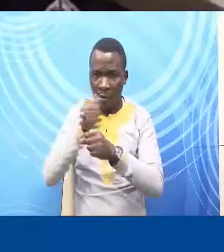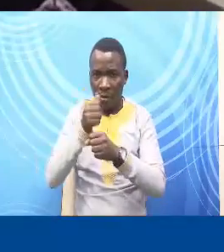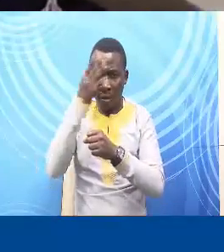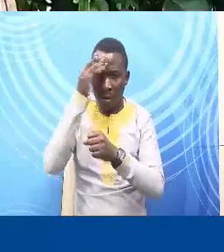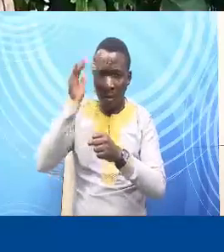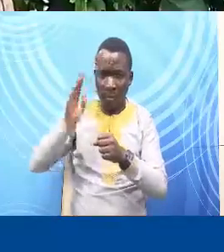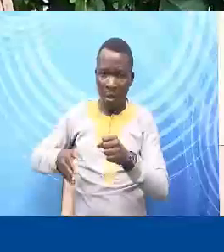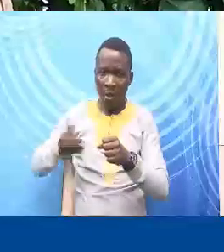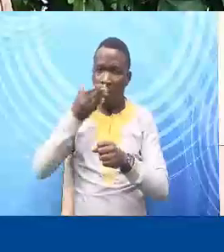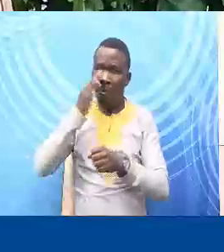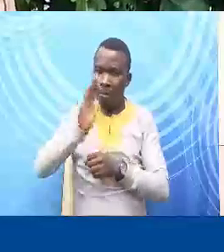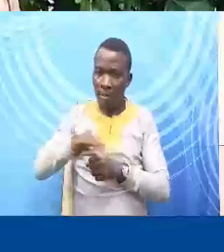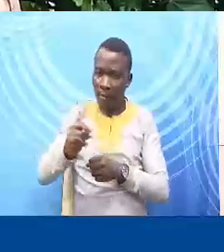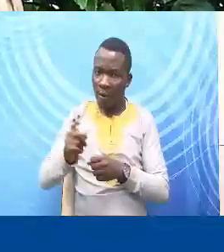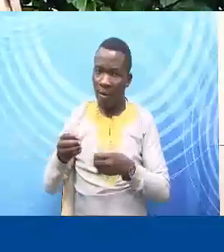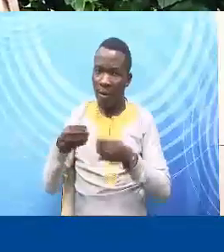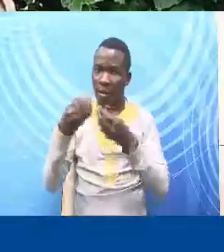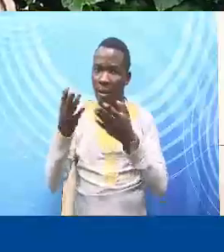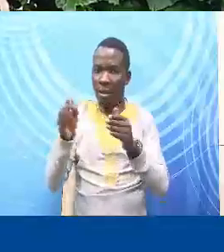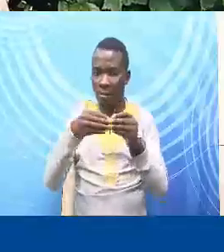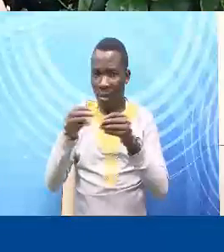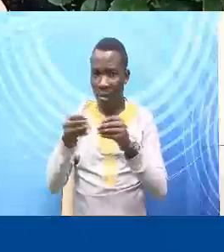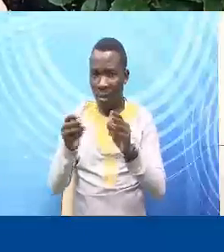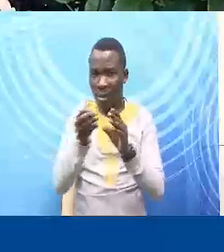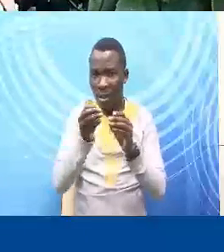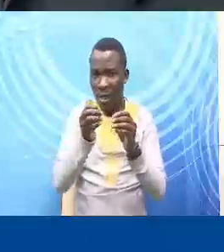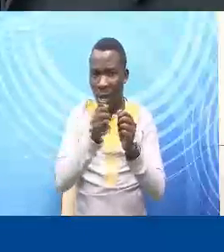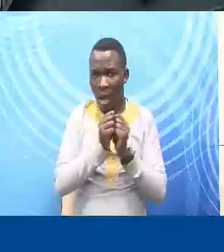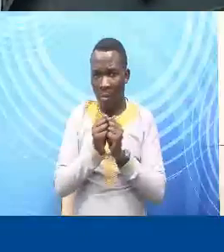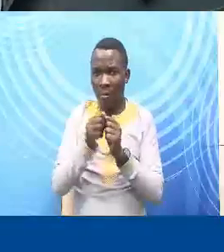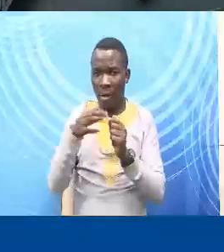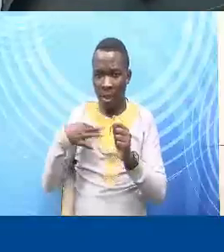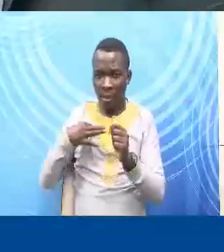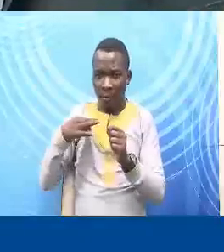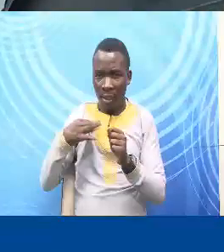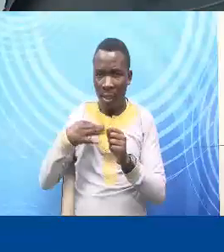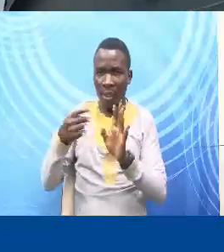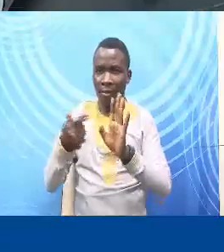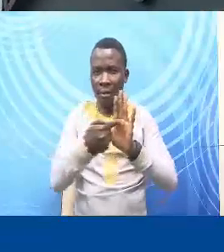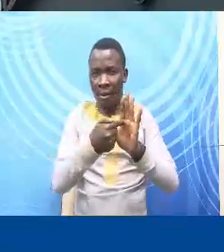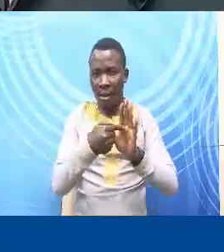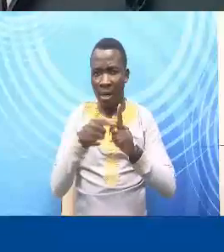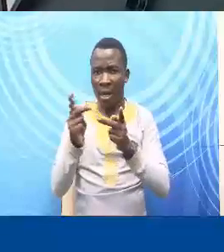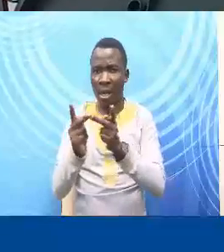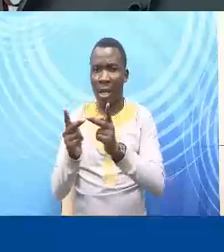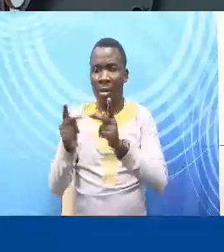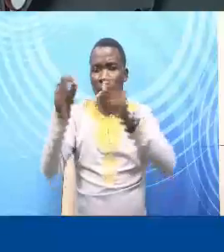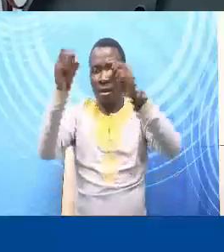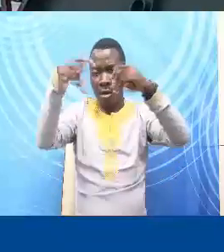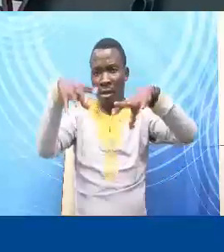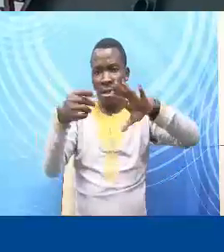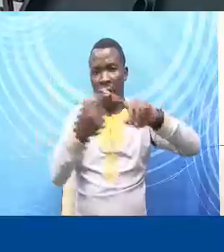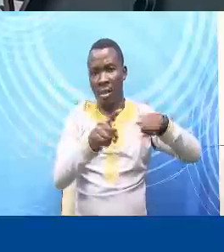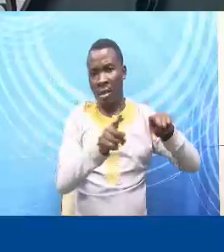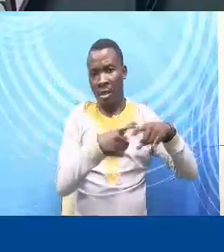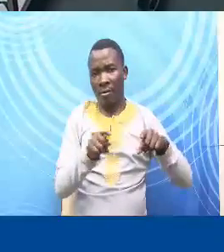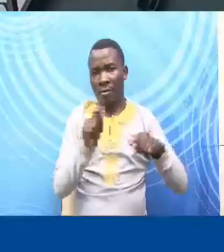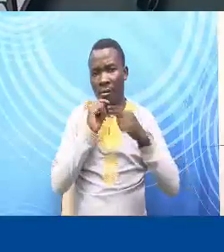mibi ntibasubize ibikoresho by'akazi birimo n'izi uniforme zikaba arizo zigenda zigaragara hanze. Ibarushimwe b'iki TV